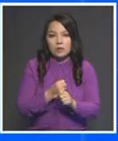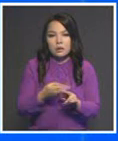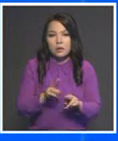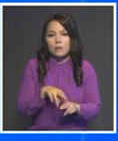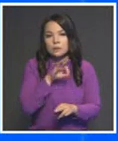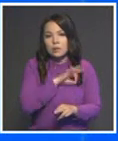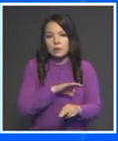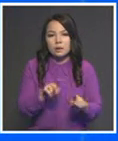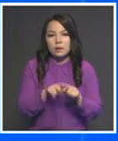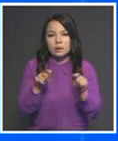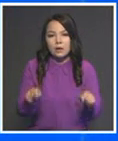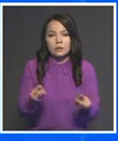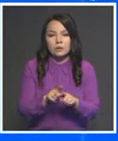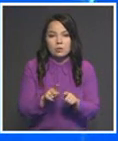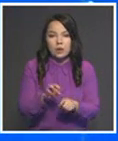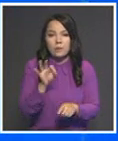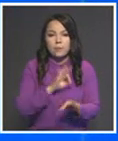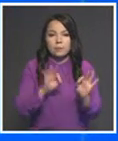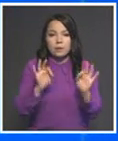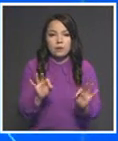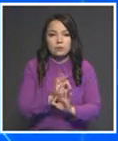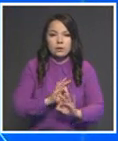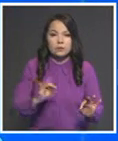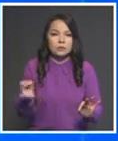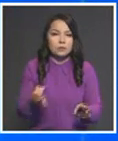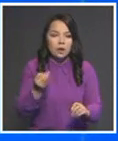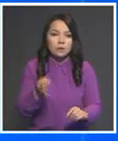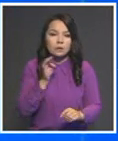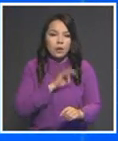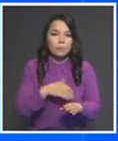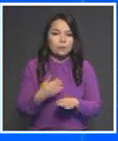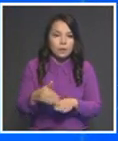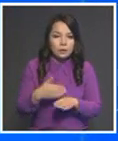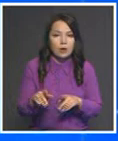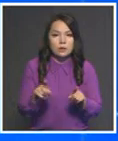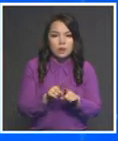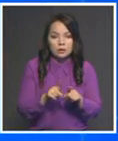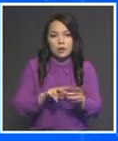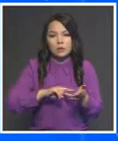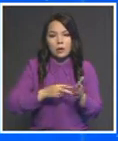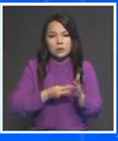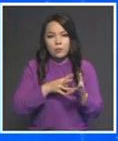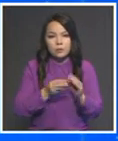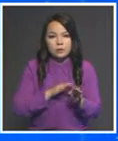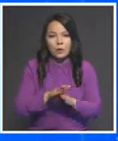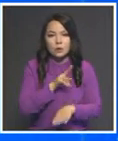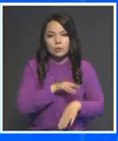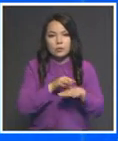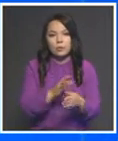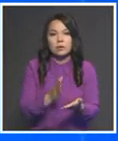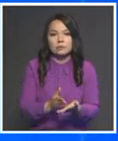пайдаланудың әлемдегі үздік әдістерін қолданады. Сондай-ақ тұрмыстық қалдықтарды қайта өңдеп, одан жасалған бұйымдарды кәдеге жаратып отыр.